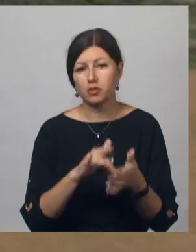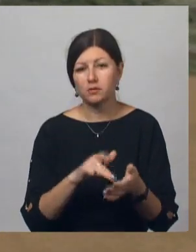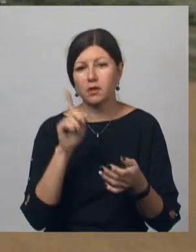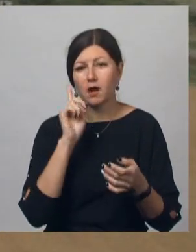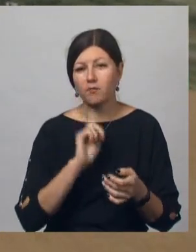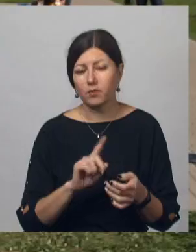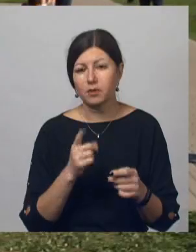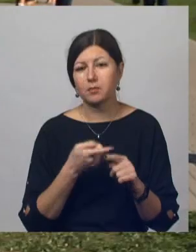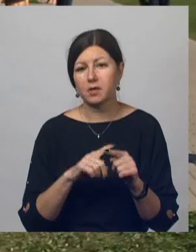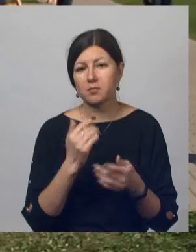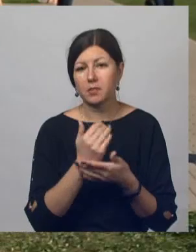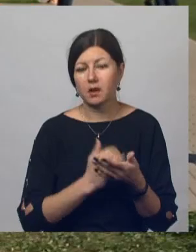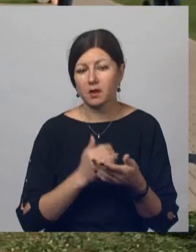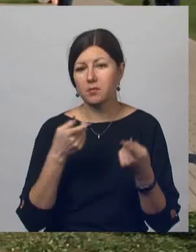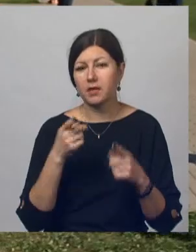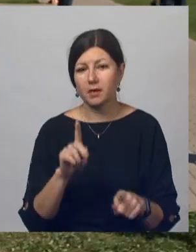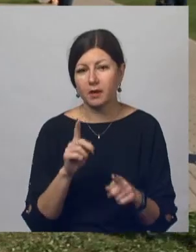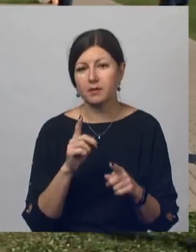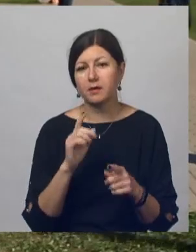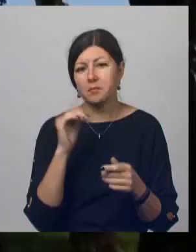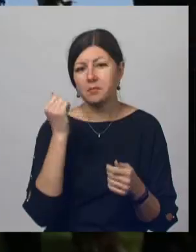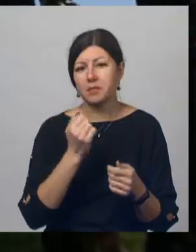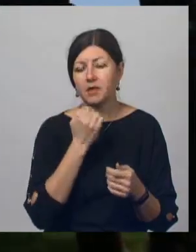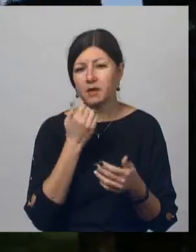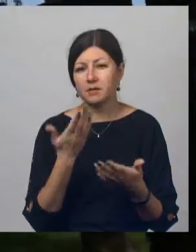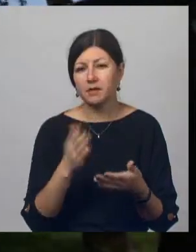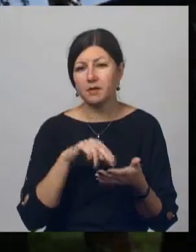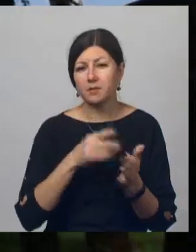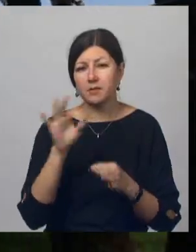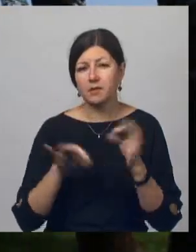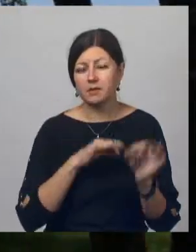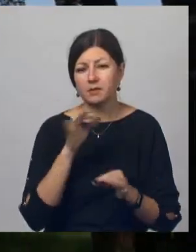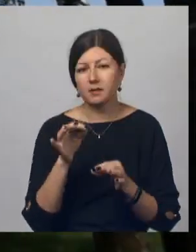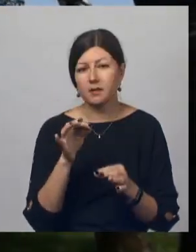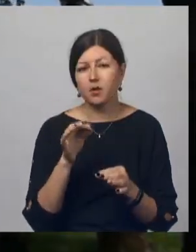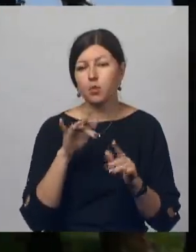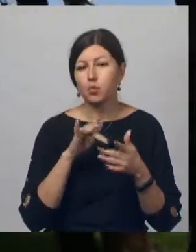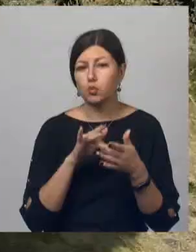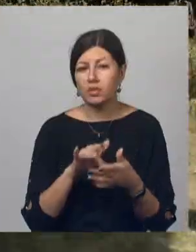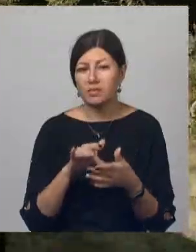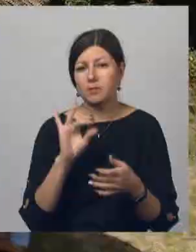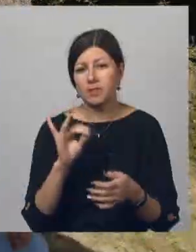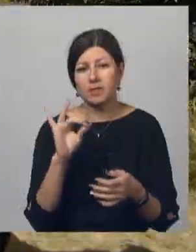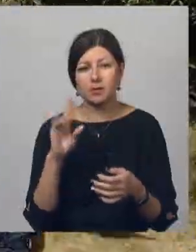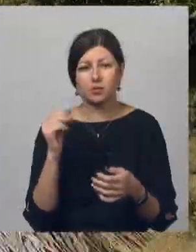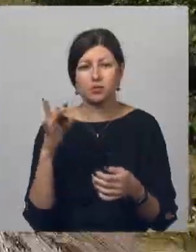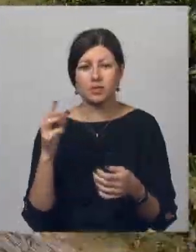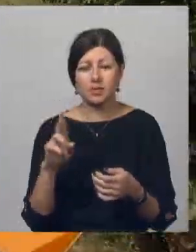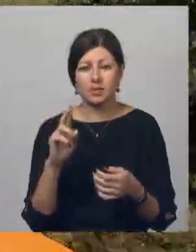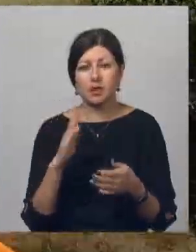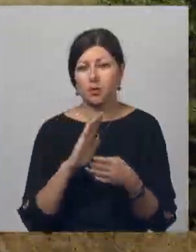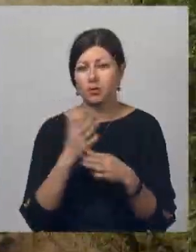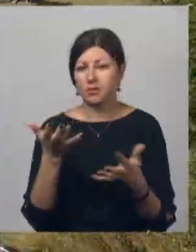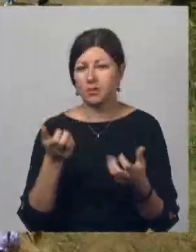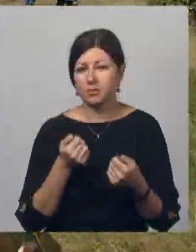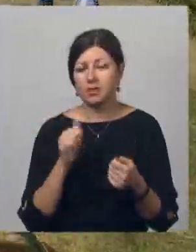Программа стала реальной благодаря участию Белгородской области как одного из пилотных регионов в национальном проекте «Туризм и индустрия гостеприимства». Главная